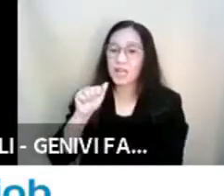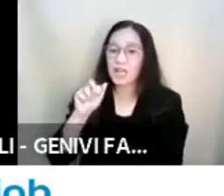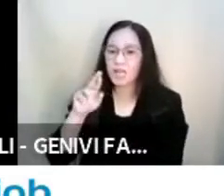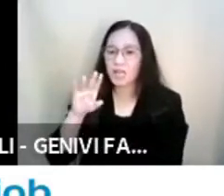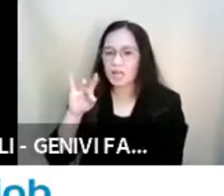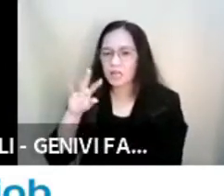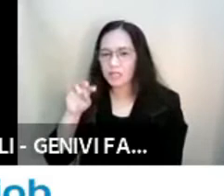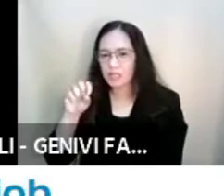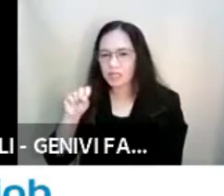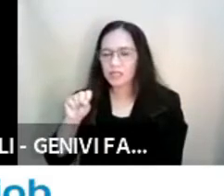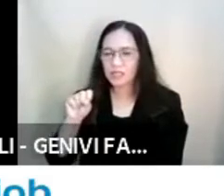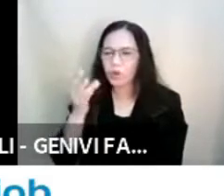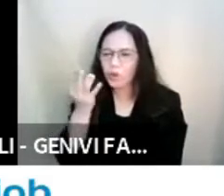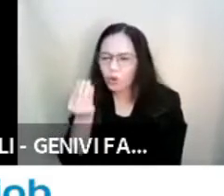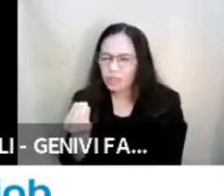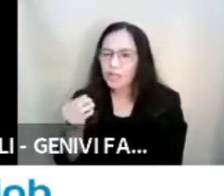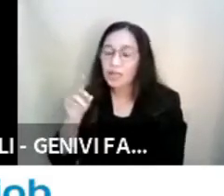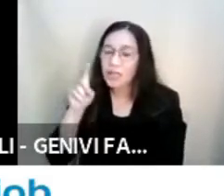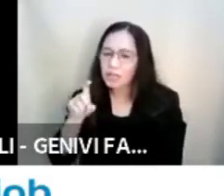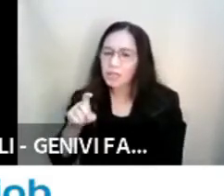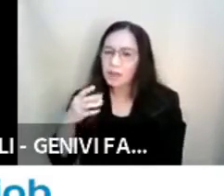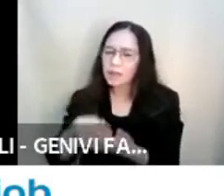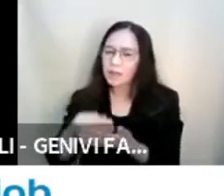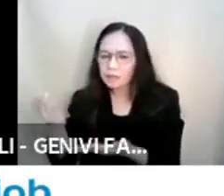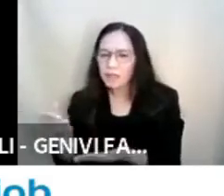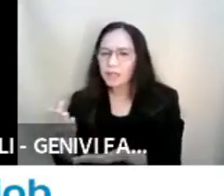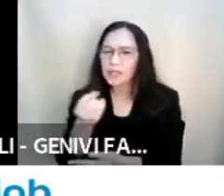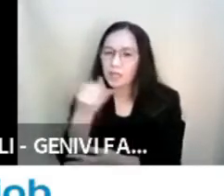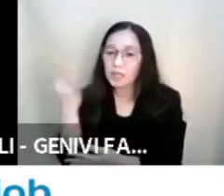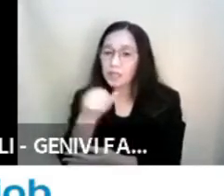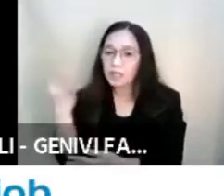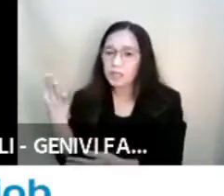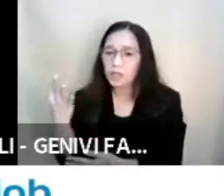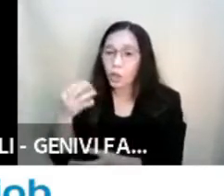bumili? O ilan pa yung kulang na noodles? Madami pa ba tayong supply ng